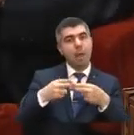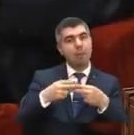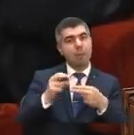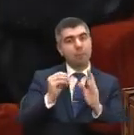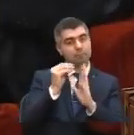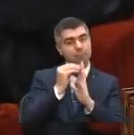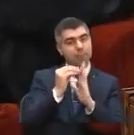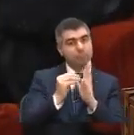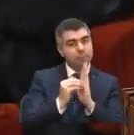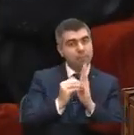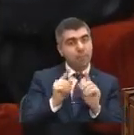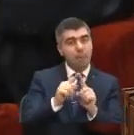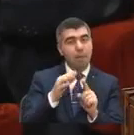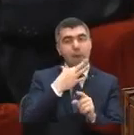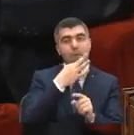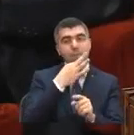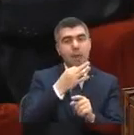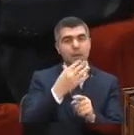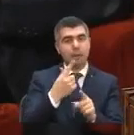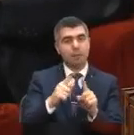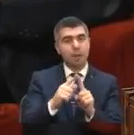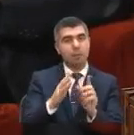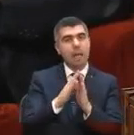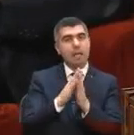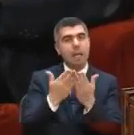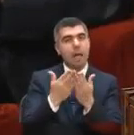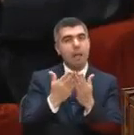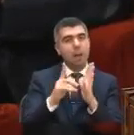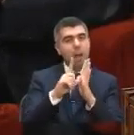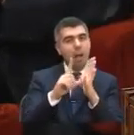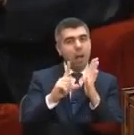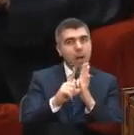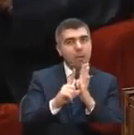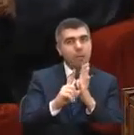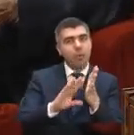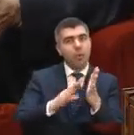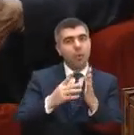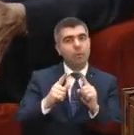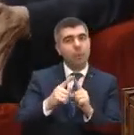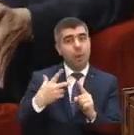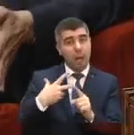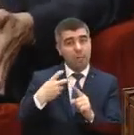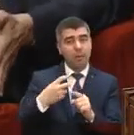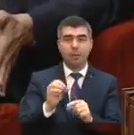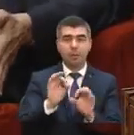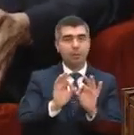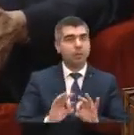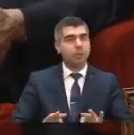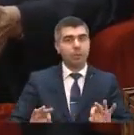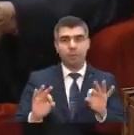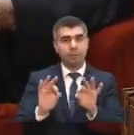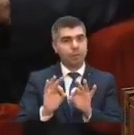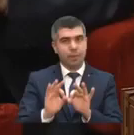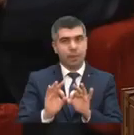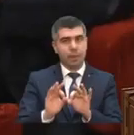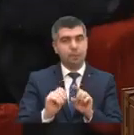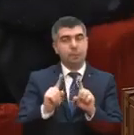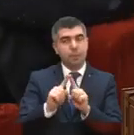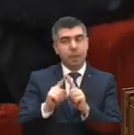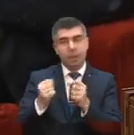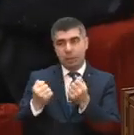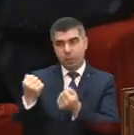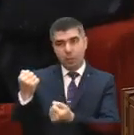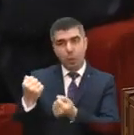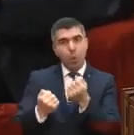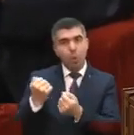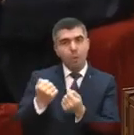يسرنا دفتر التحملات، ماشي بحال السيد النائب اللي قال خاص غير اللي يكون لاباس عليه. خاص يجيب واحد العربه اللي